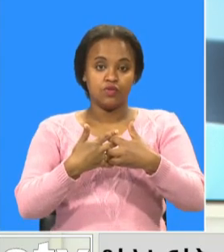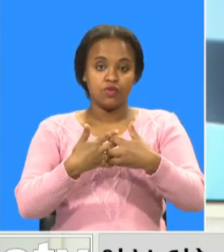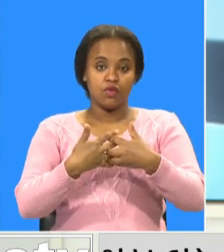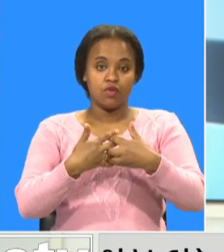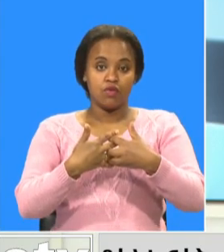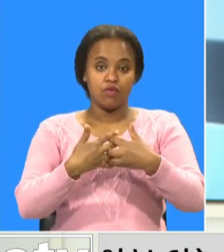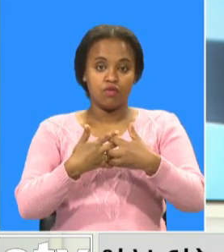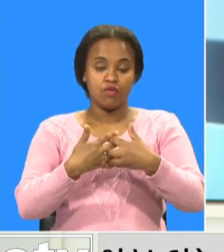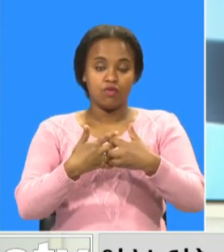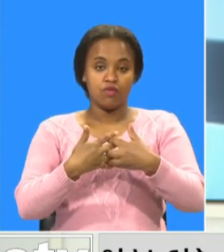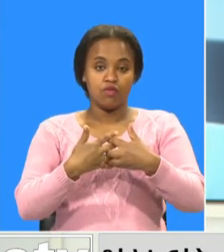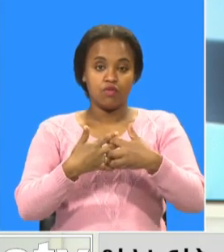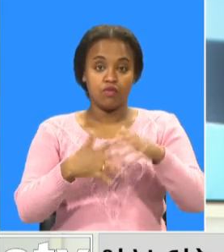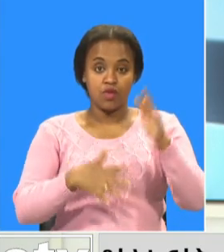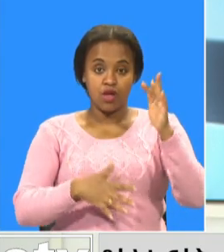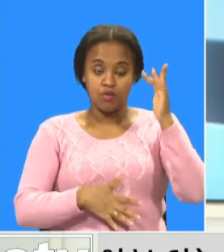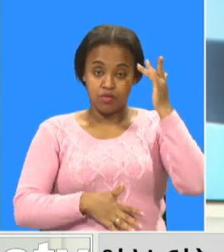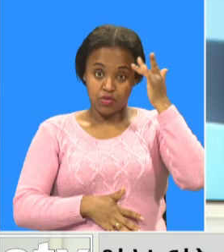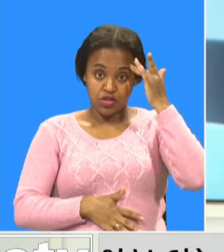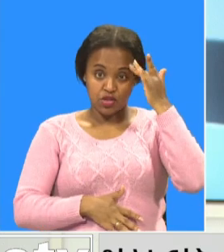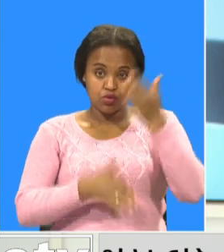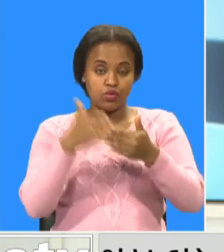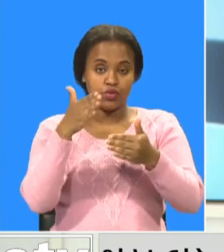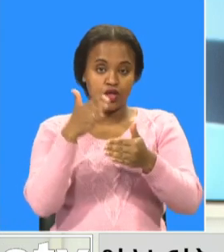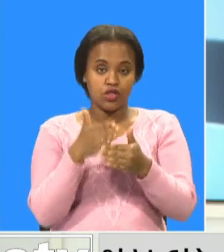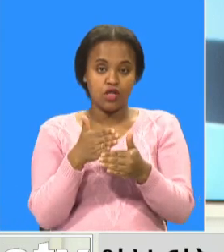በኢንፔሽንት ደረጃ በኢንቴንሲቭ ኬር ዩኒት ማለትም